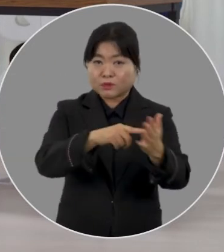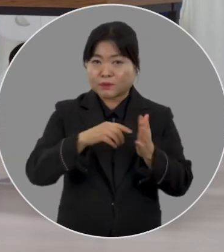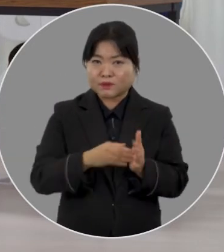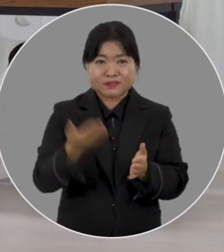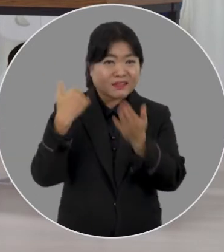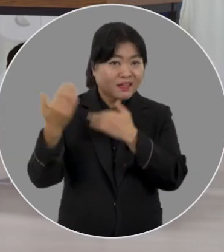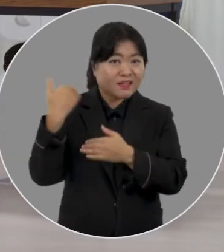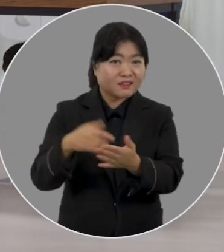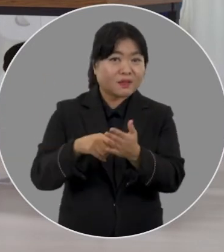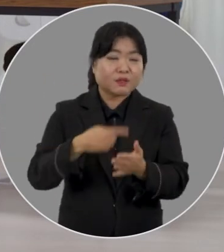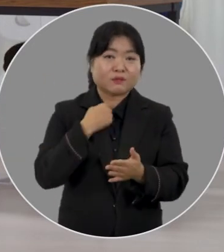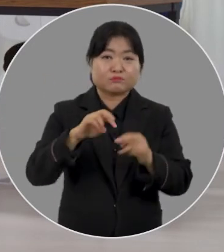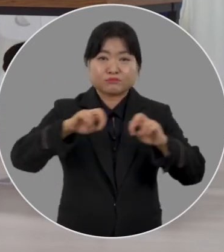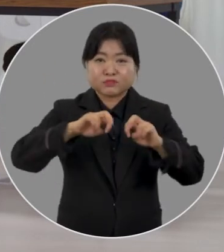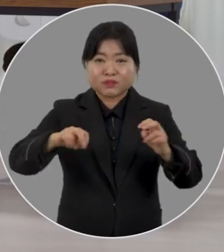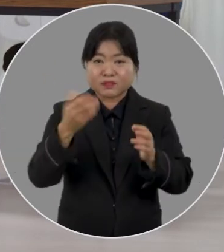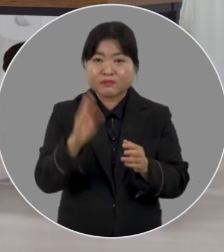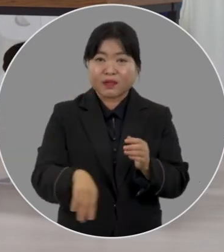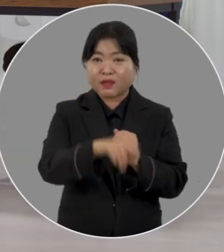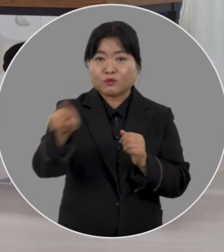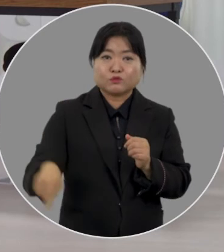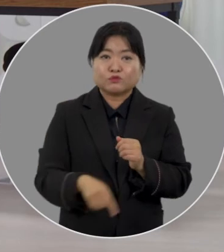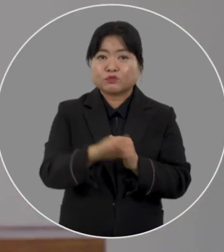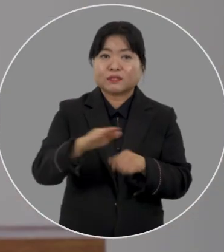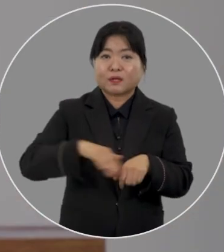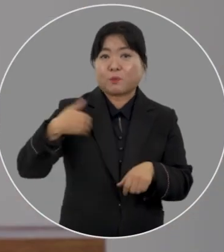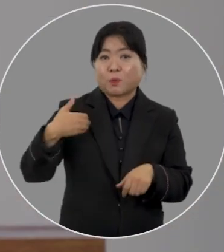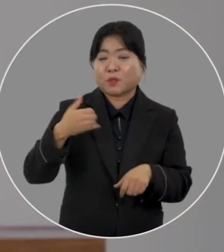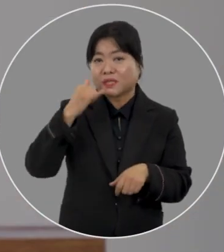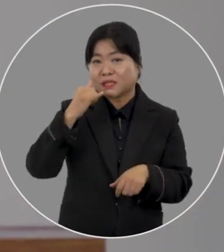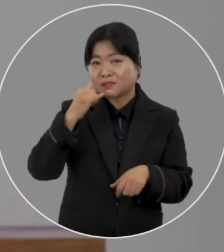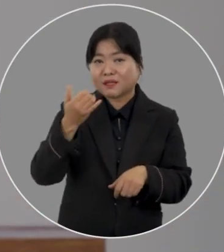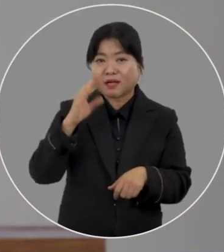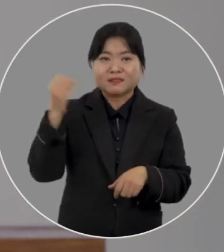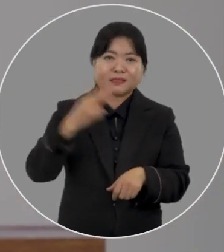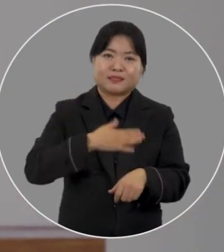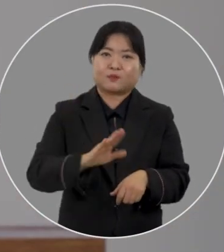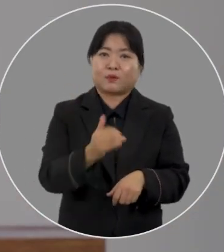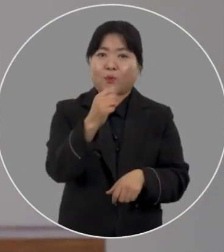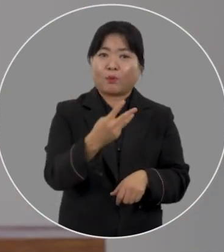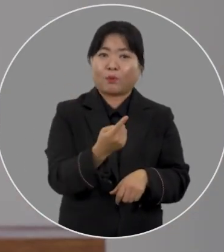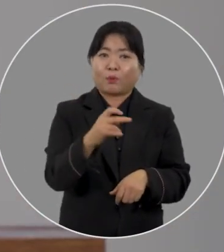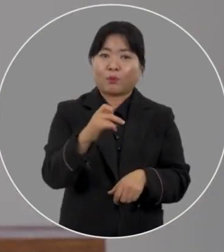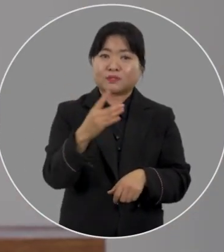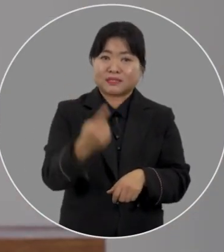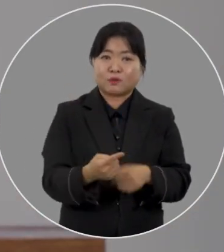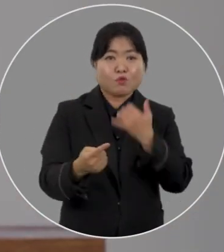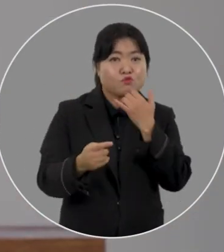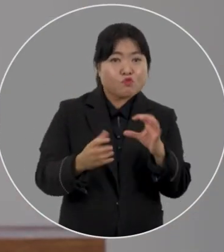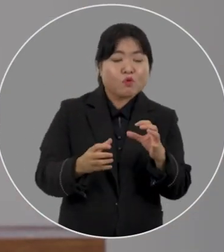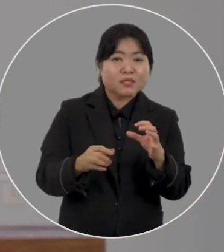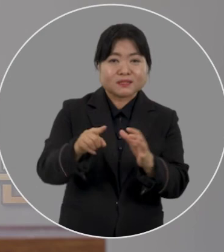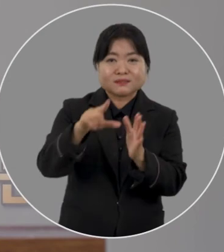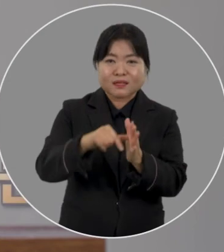분석인데 우리가 잘 모르고 있다가 다시 좀 알게 됐던 그런 이야기들이고요. 과거에 홀로코스트나 이런 경우에도 독일이 당시 처해